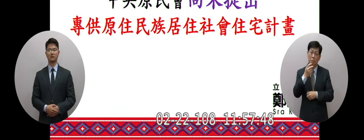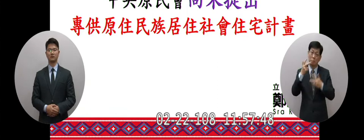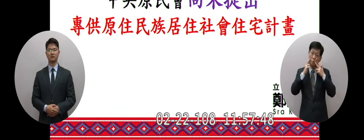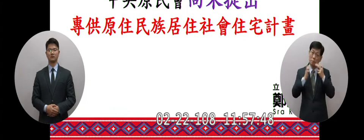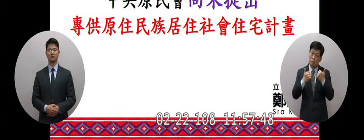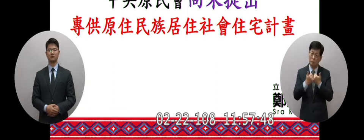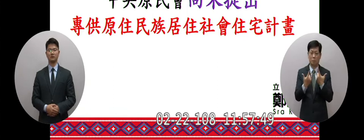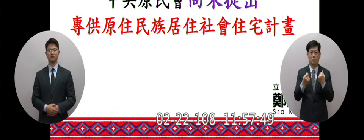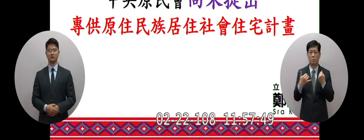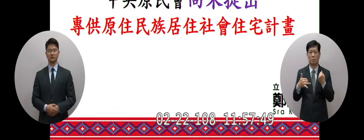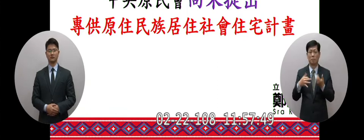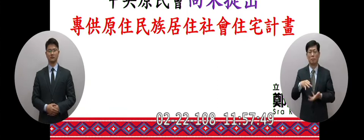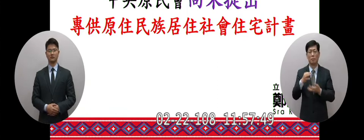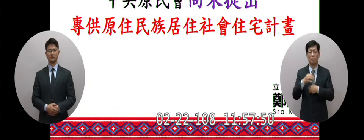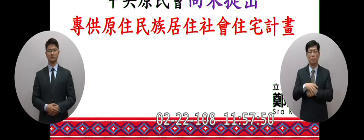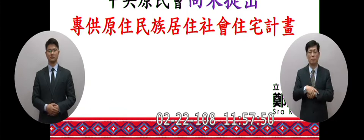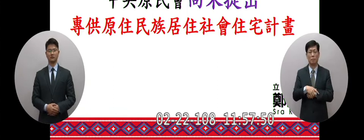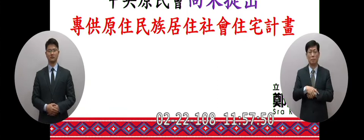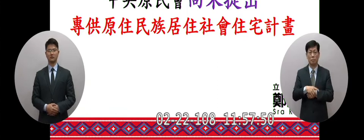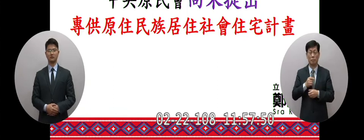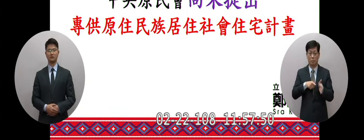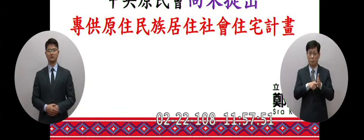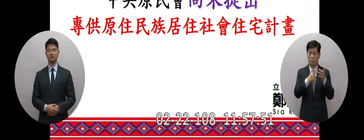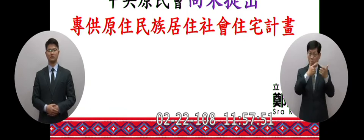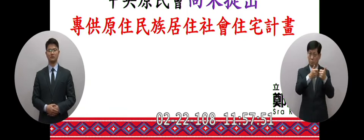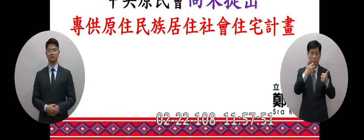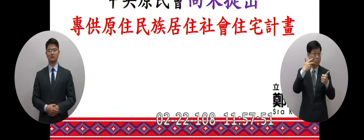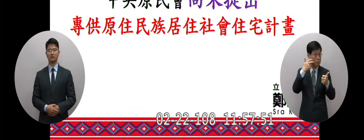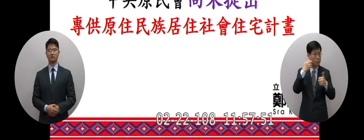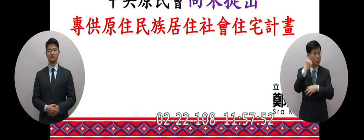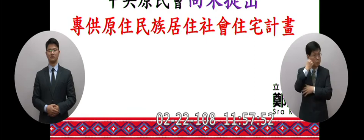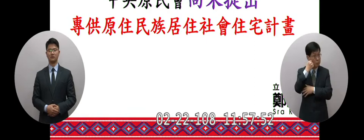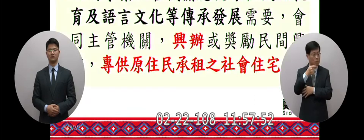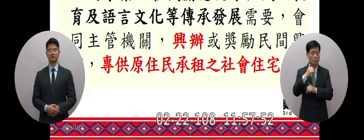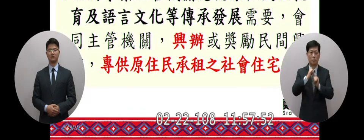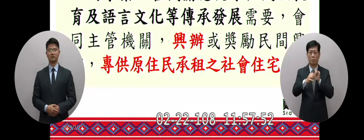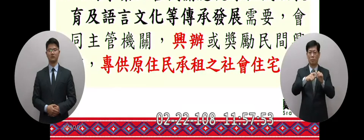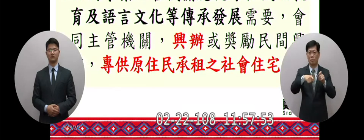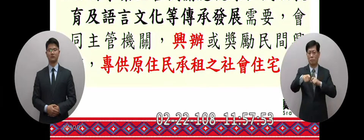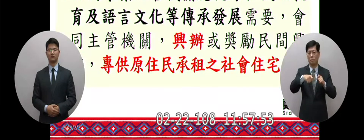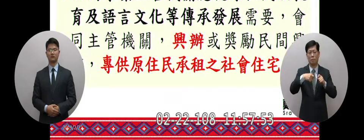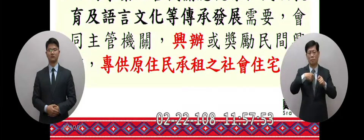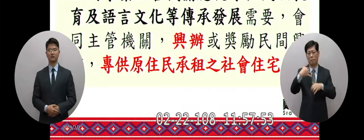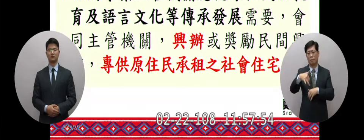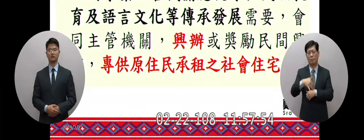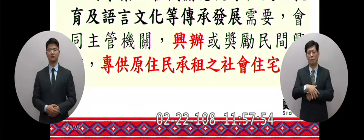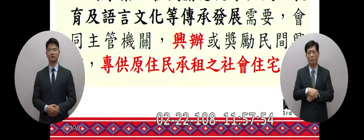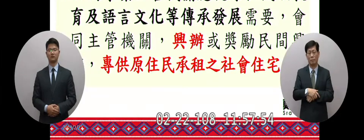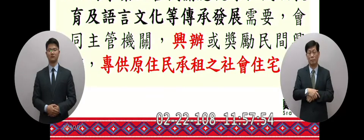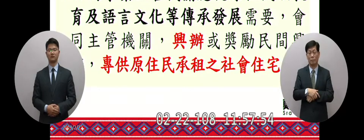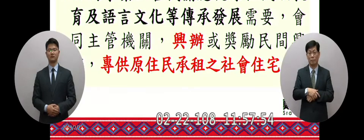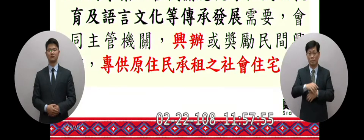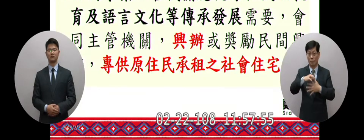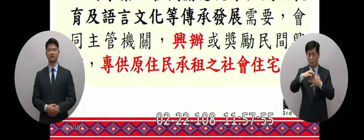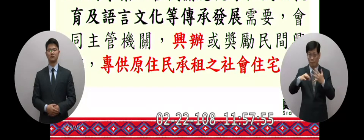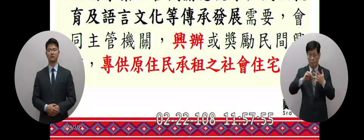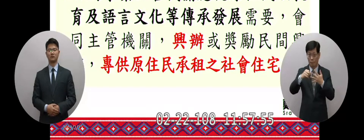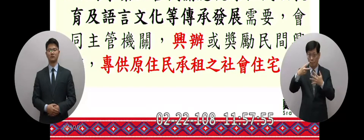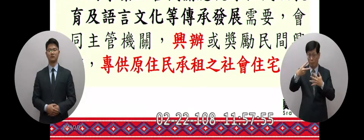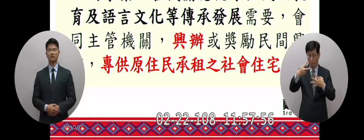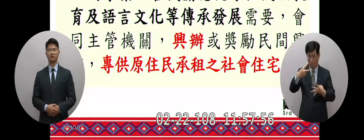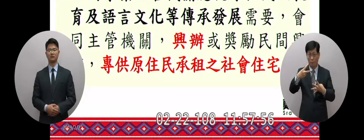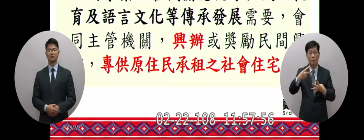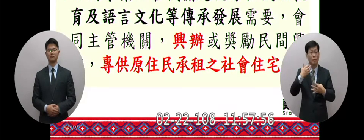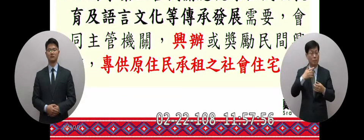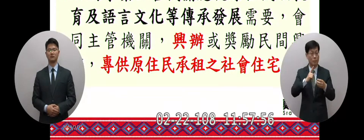尚未提出专供原住民族居住的社会住宅的计划。住宅法第2条第4项规定了，